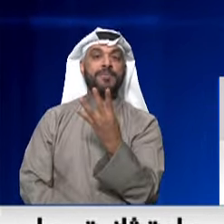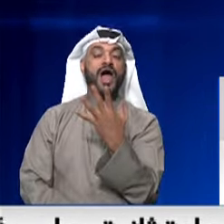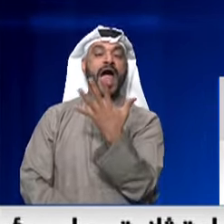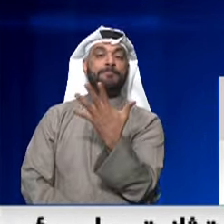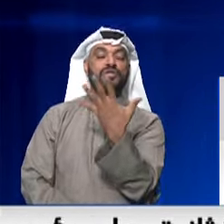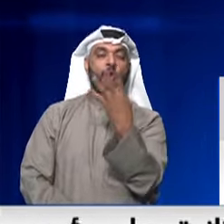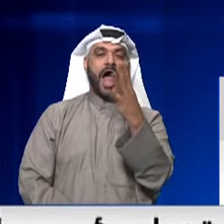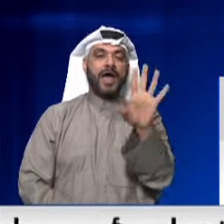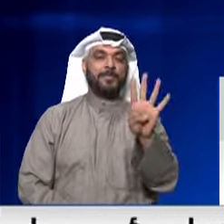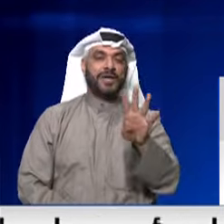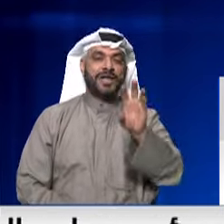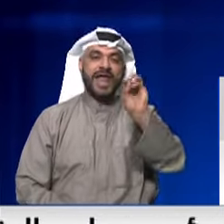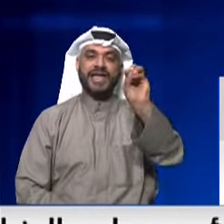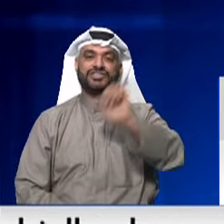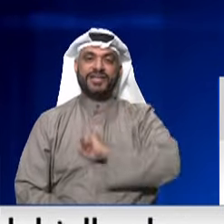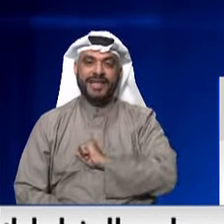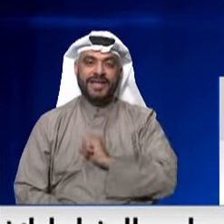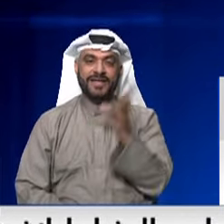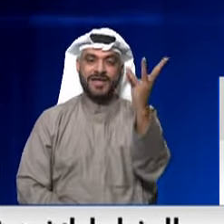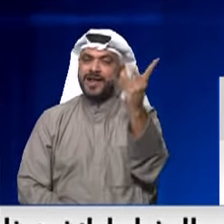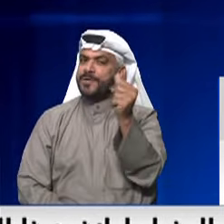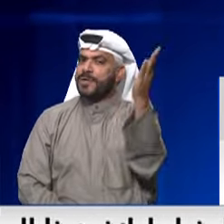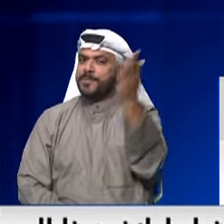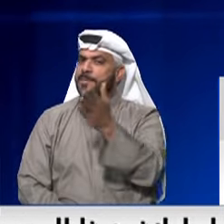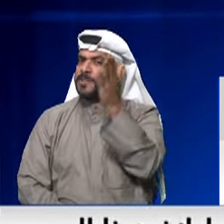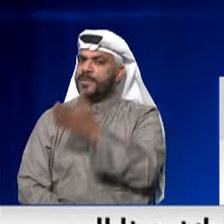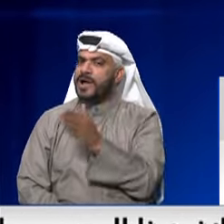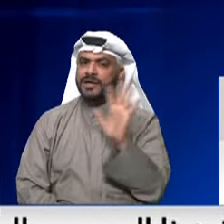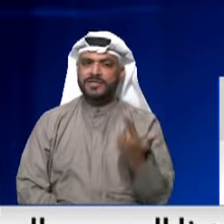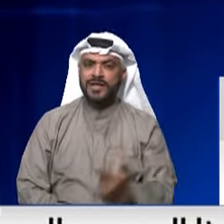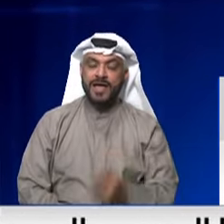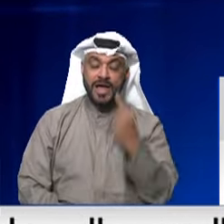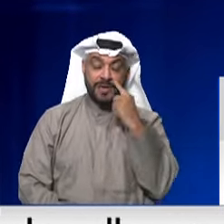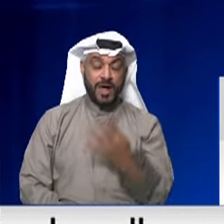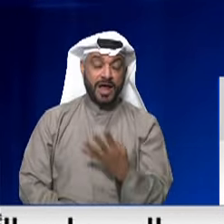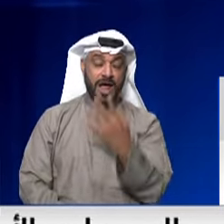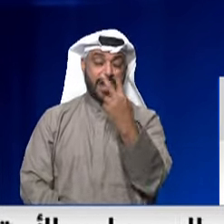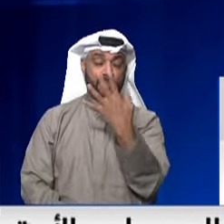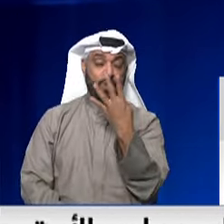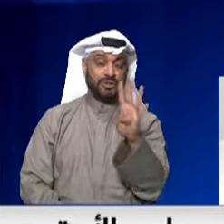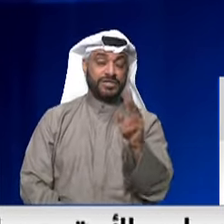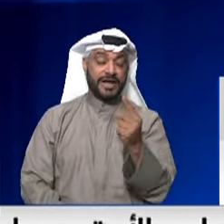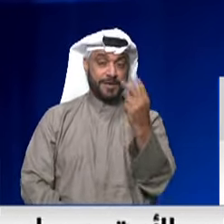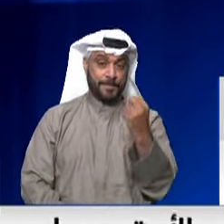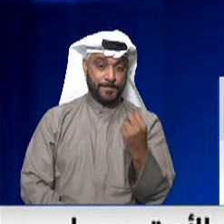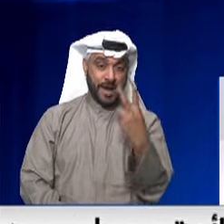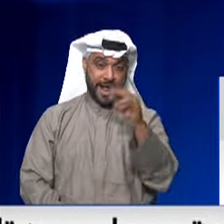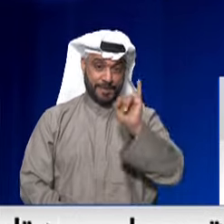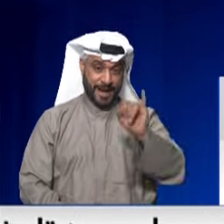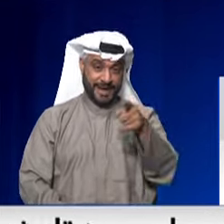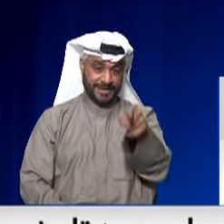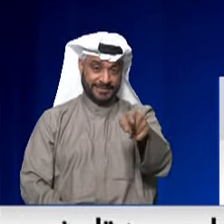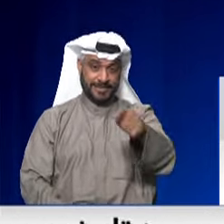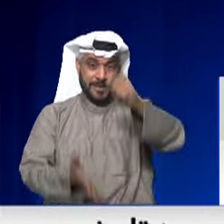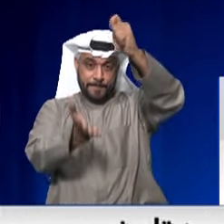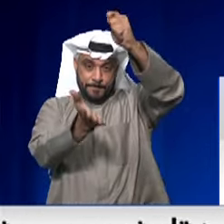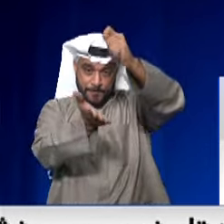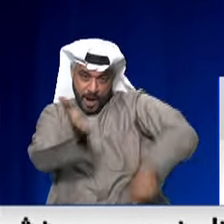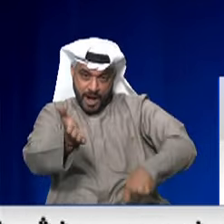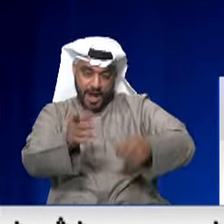1445 هجرية الموافق 4 يناير 2024 ميلادية بتعيين رئيسا لمجلس